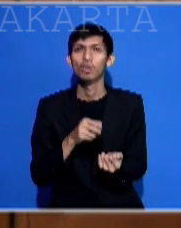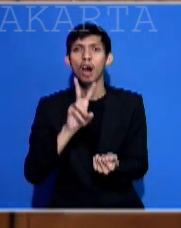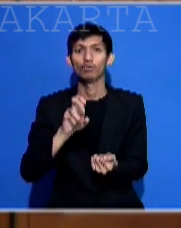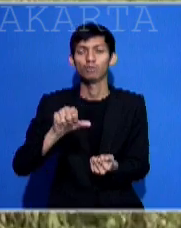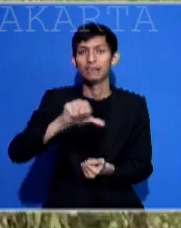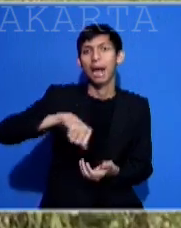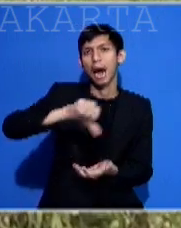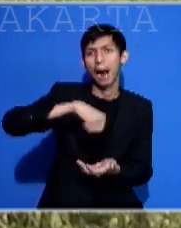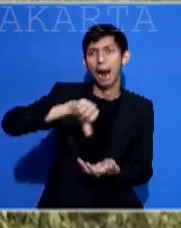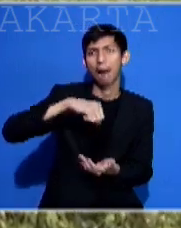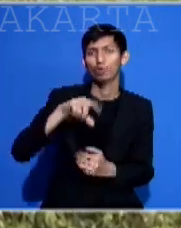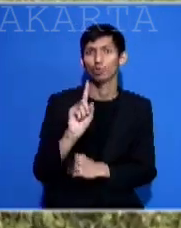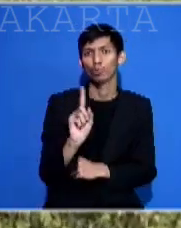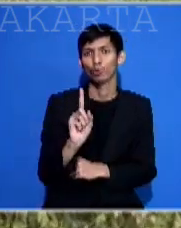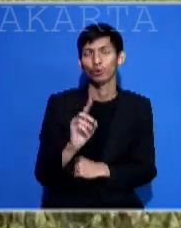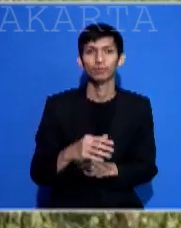rumiyin.